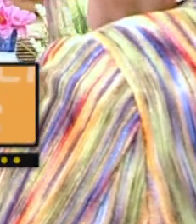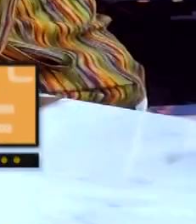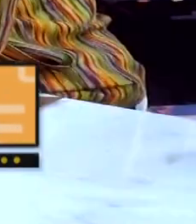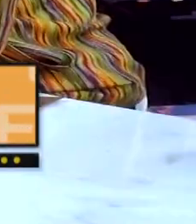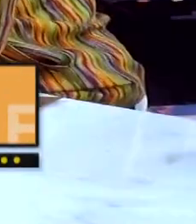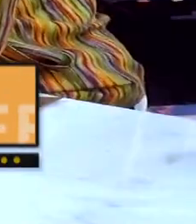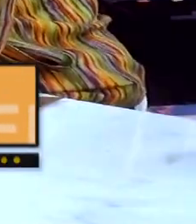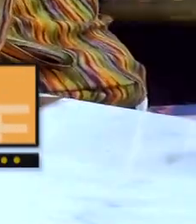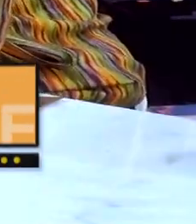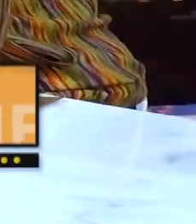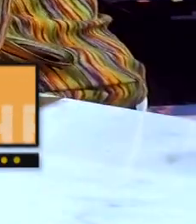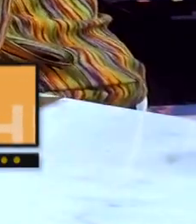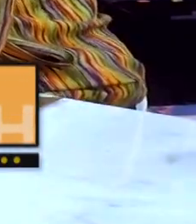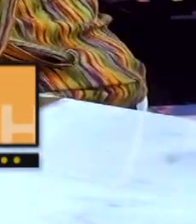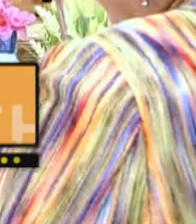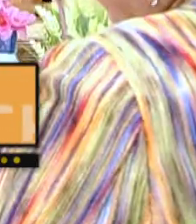ร้านชาวสวนแ